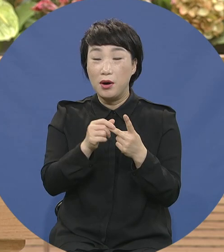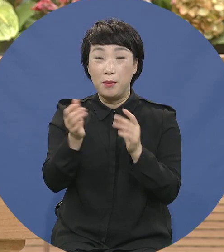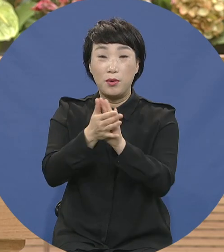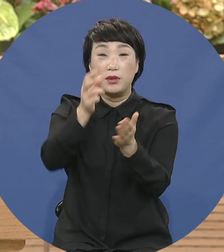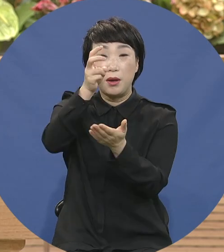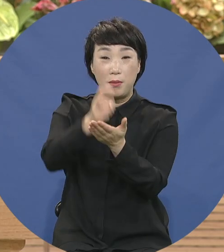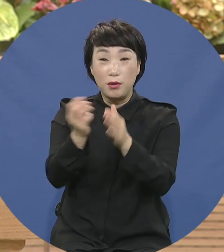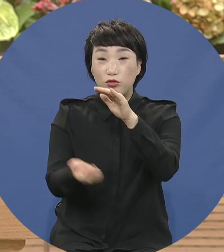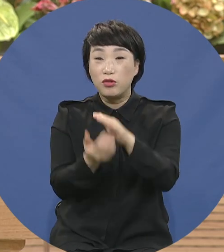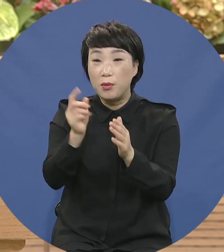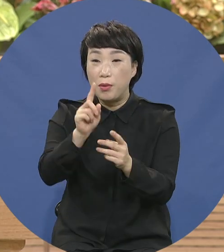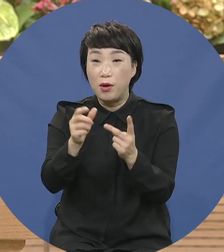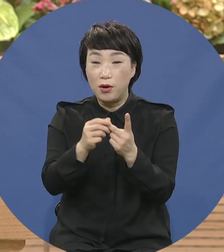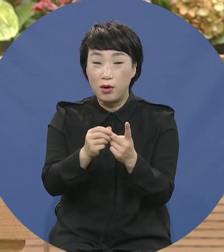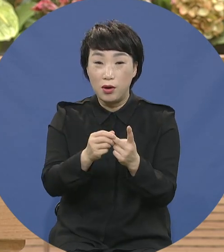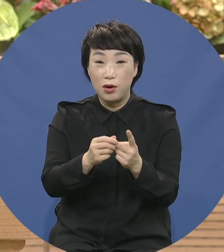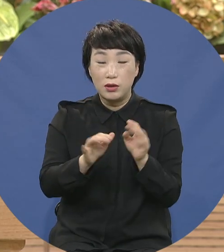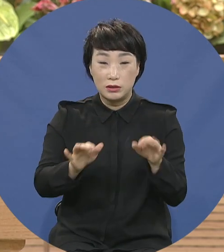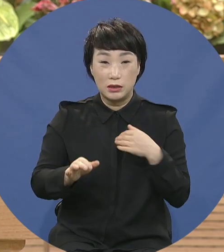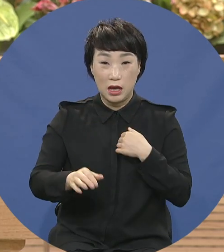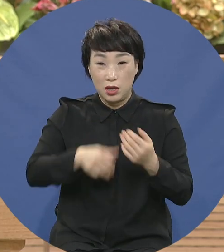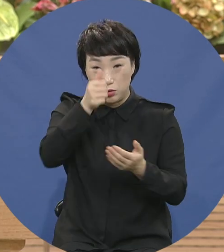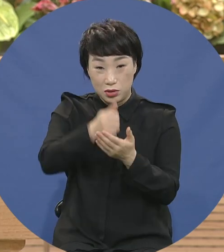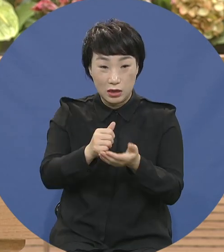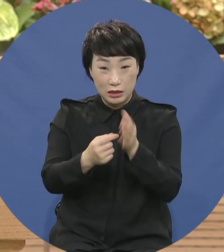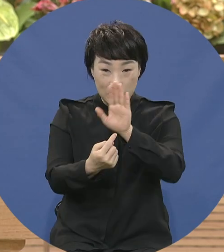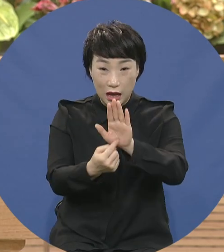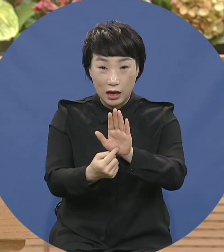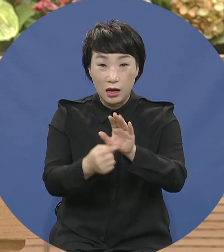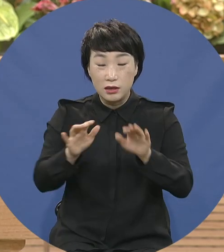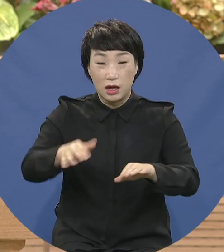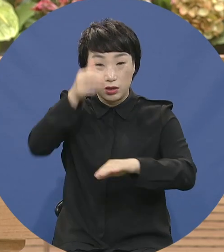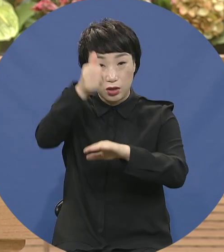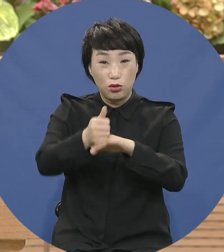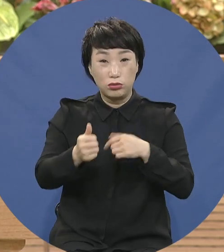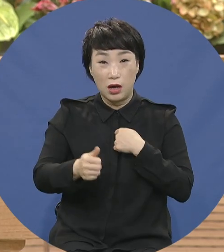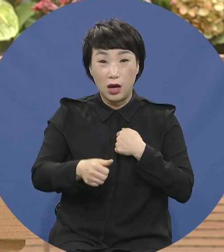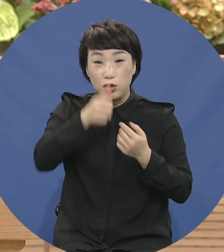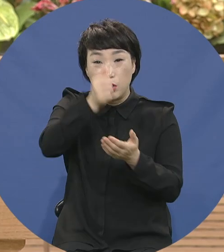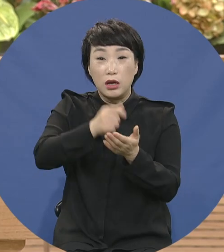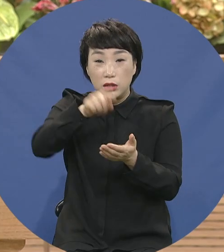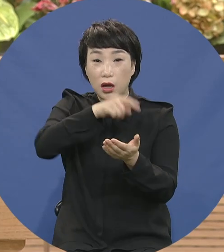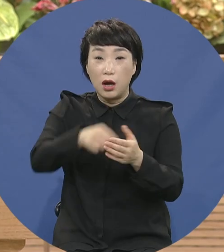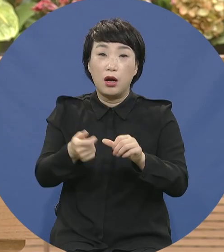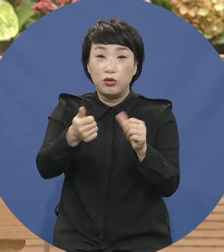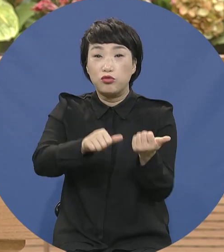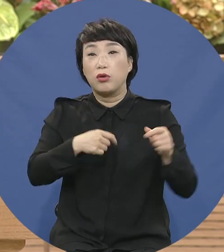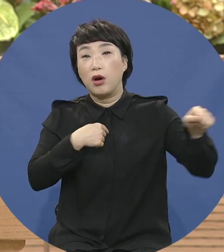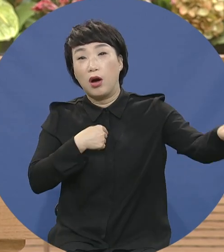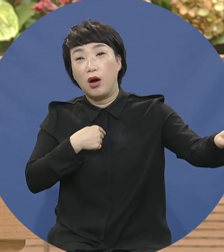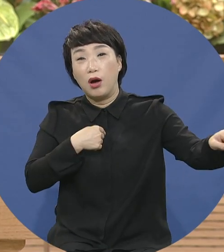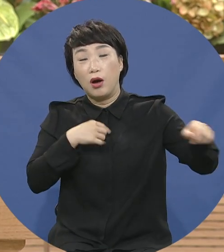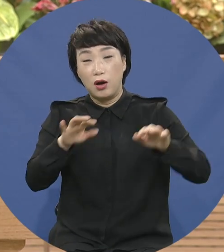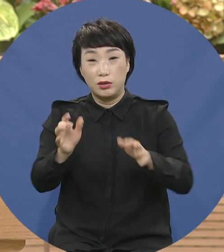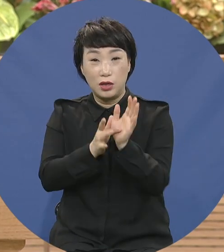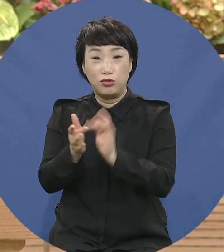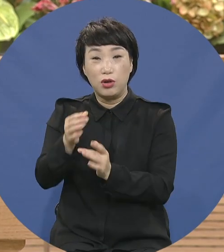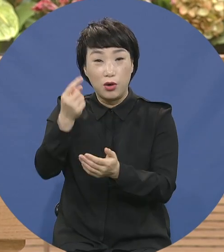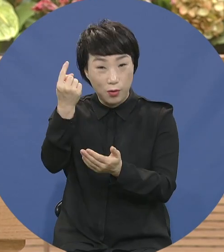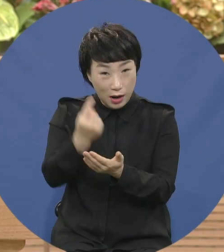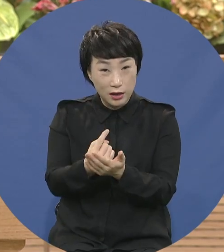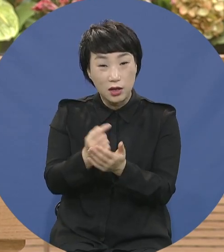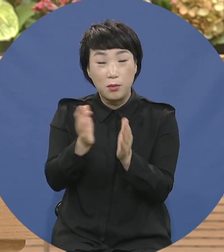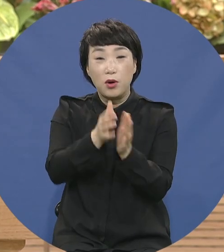율법은 이렇게 죄를 드러내서 결국은 죄값으로 주지는 법인데 예수께서